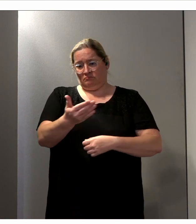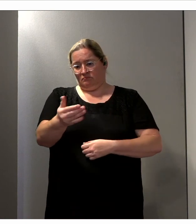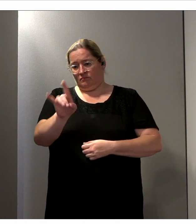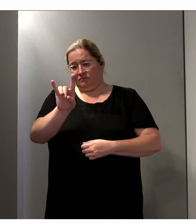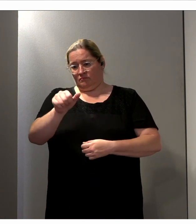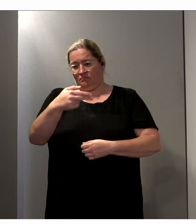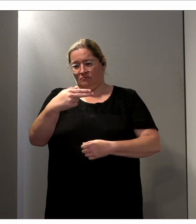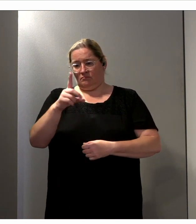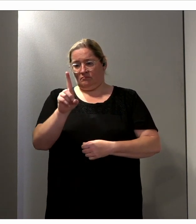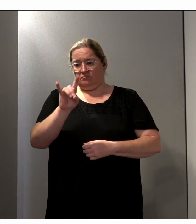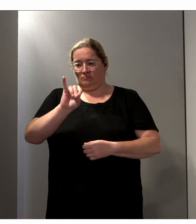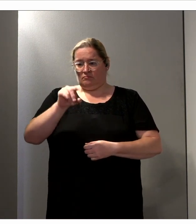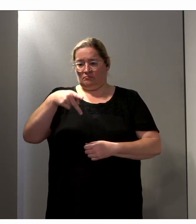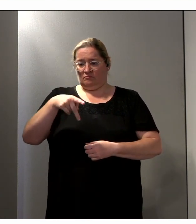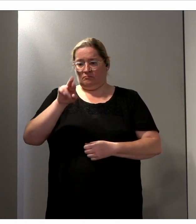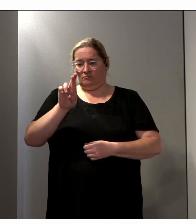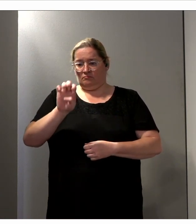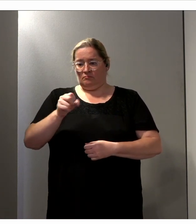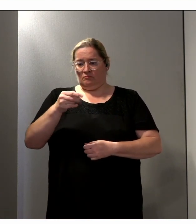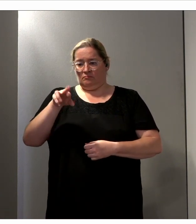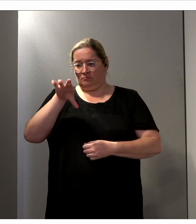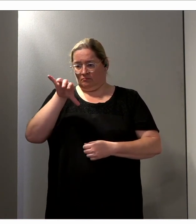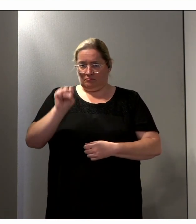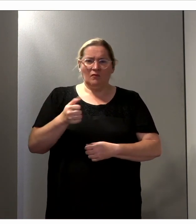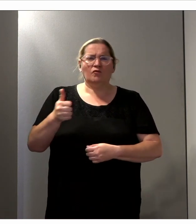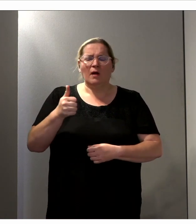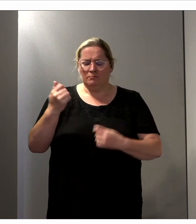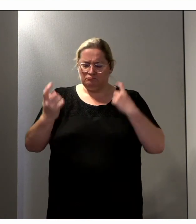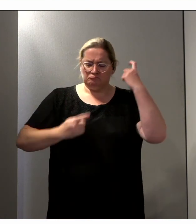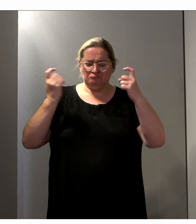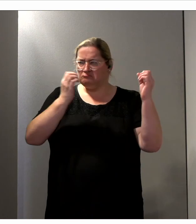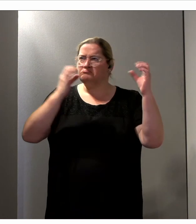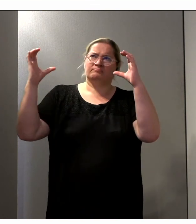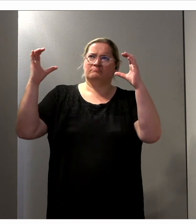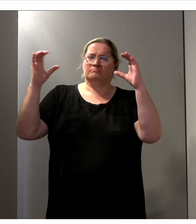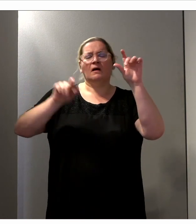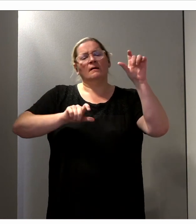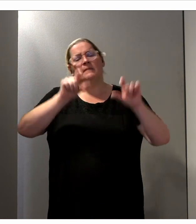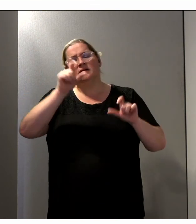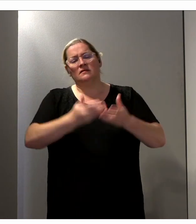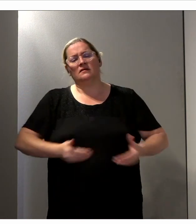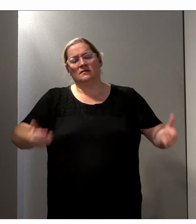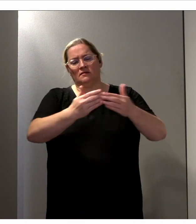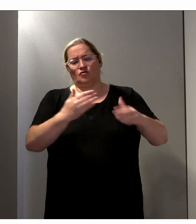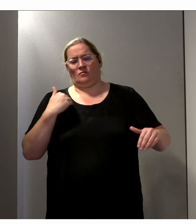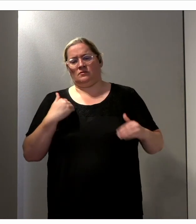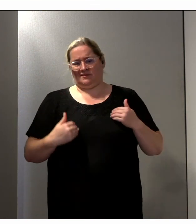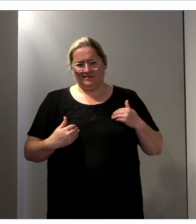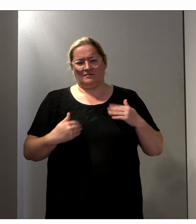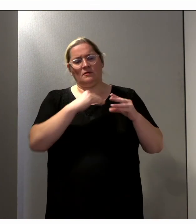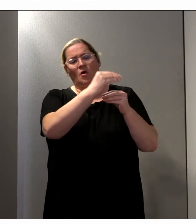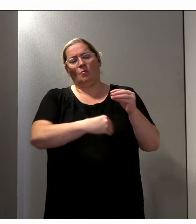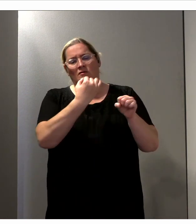toutes ces questions d'insertion des travailleurs handicapés dans le monde du